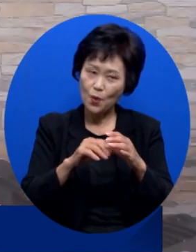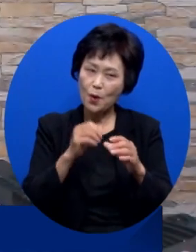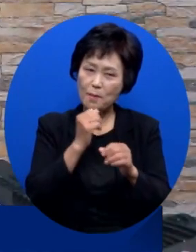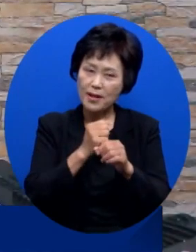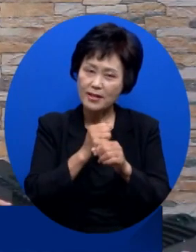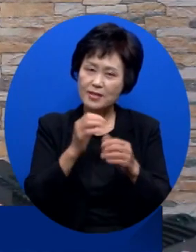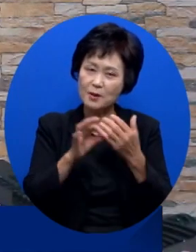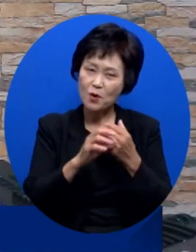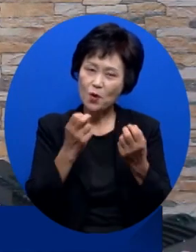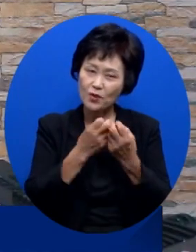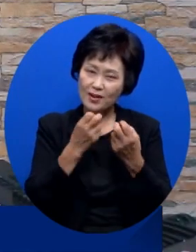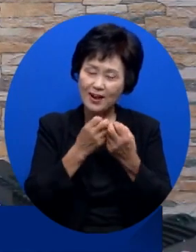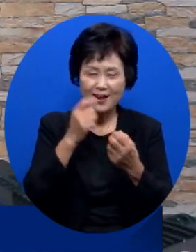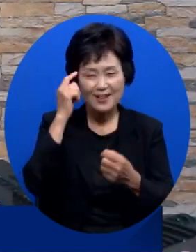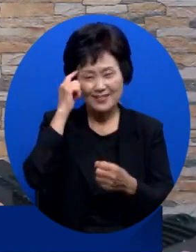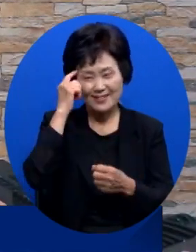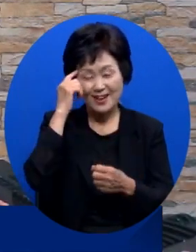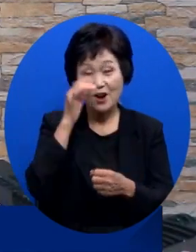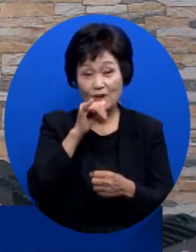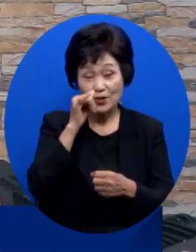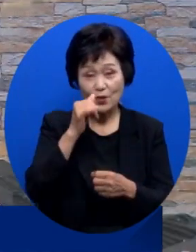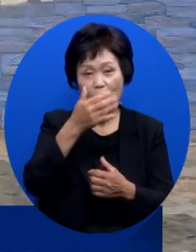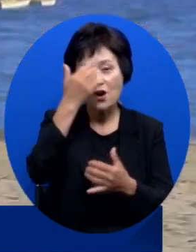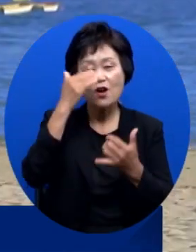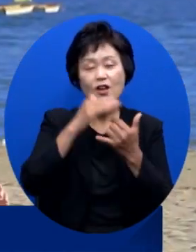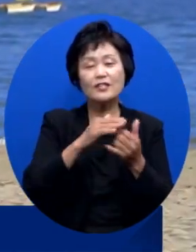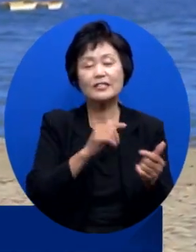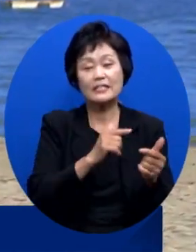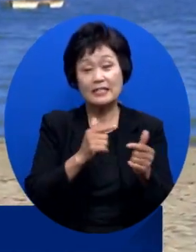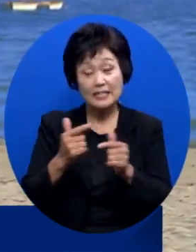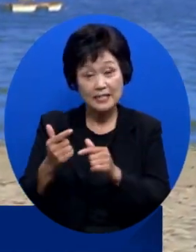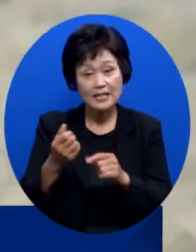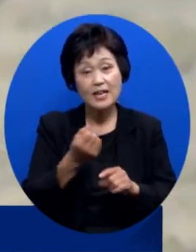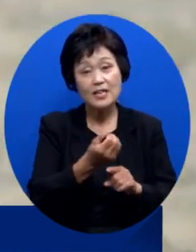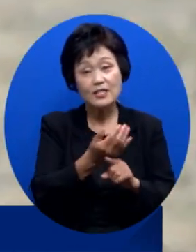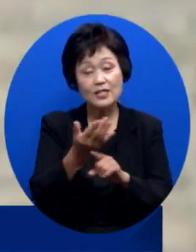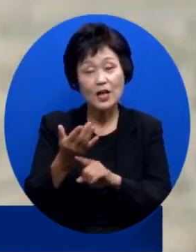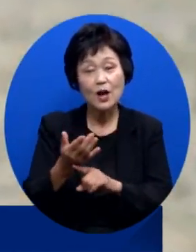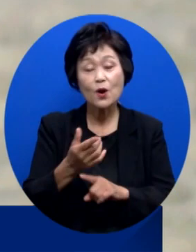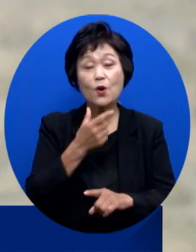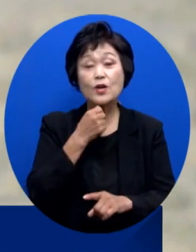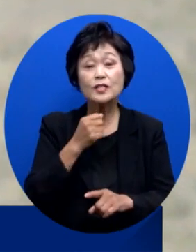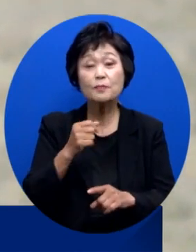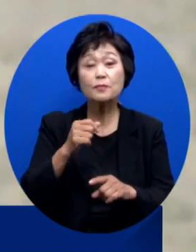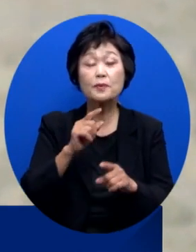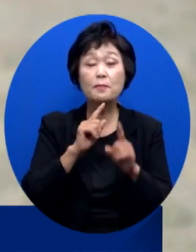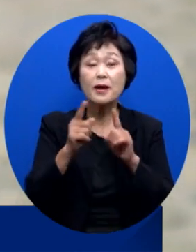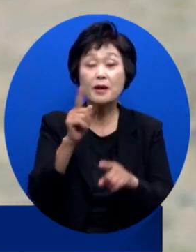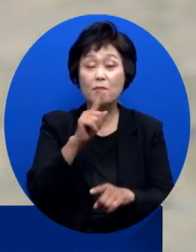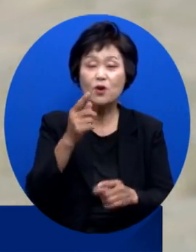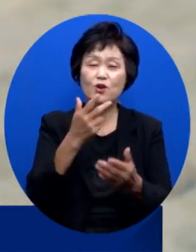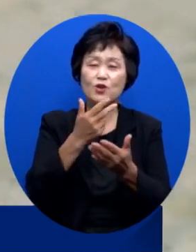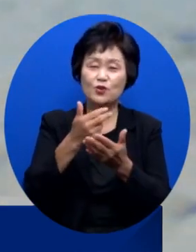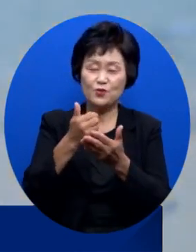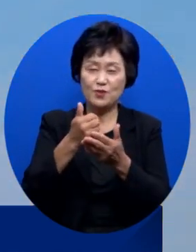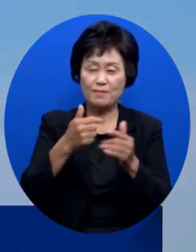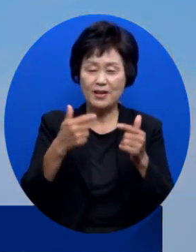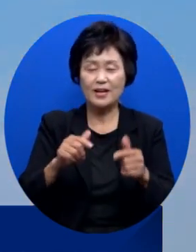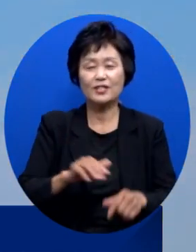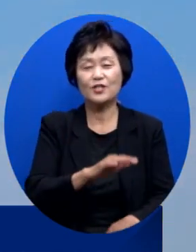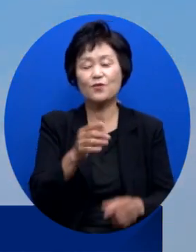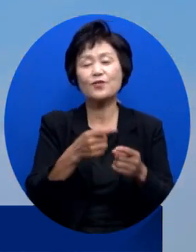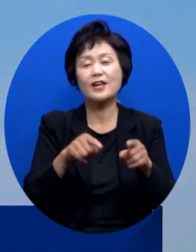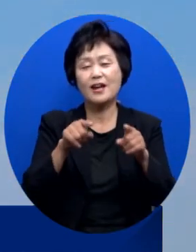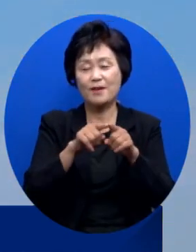어떨까. 찬양을 통해서 다음 세대에게 전하고 싶은 메시지는 주님이 늘 우리와 함께 하신다는 것이고